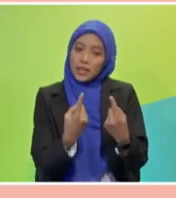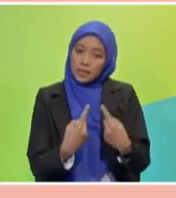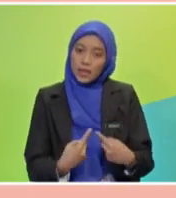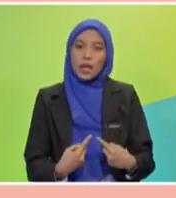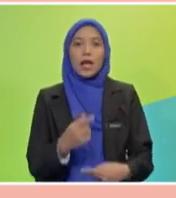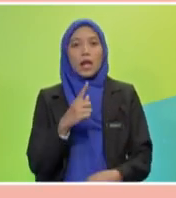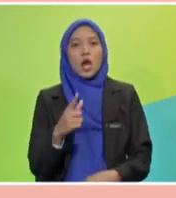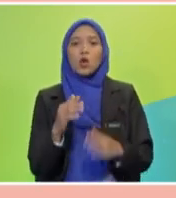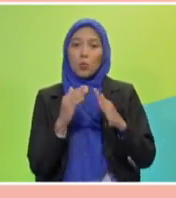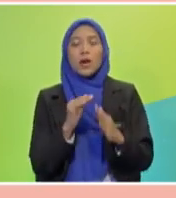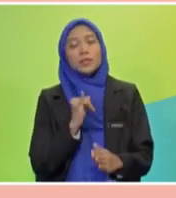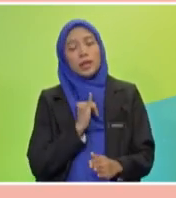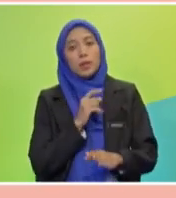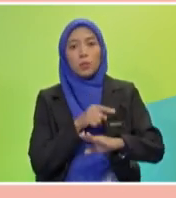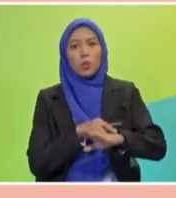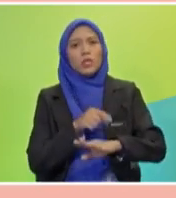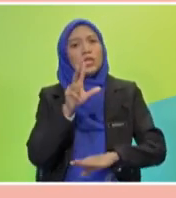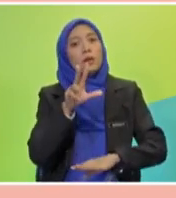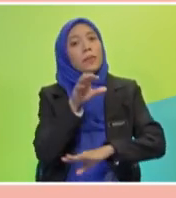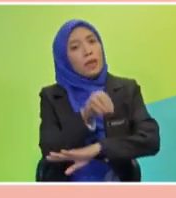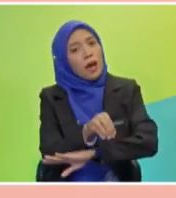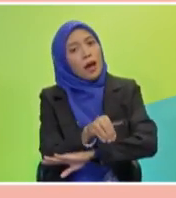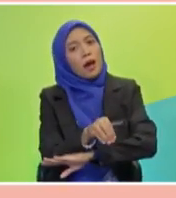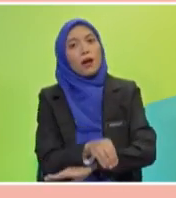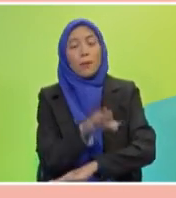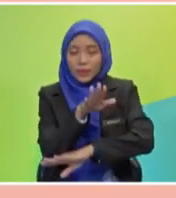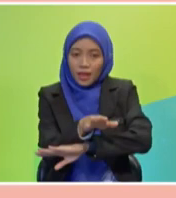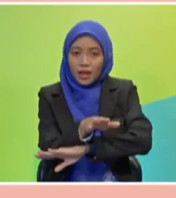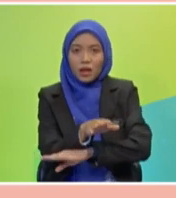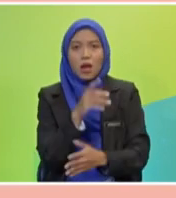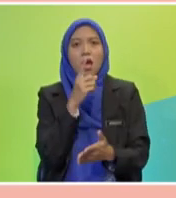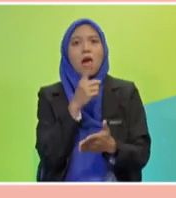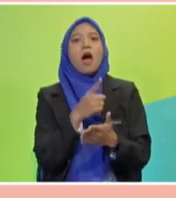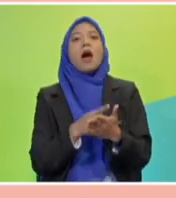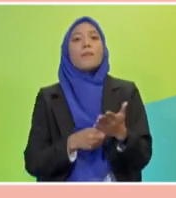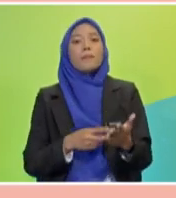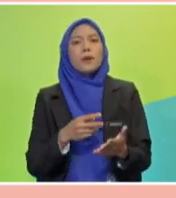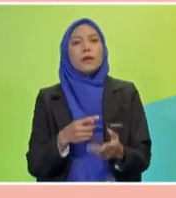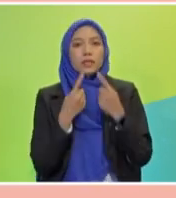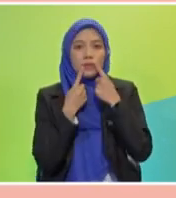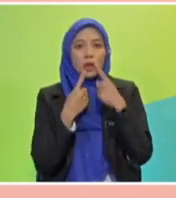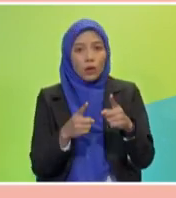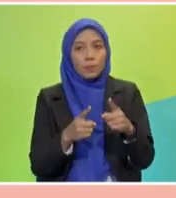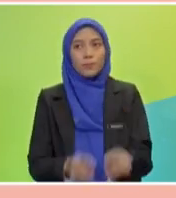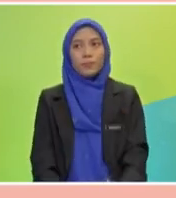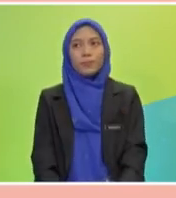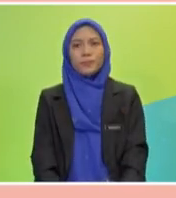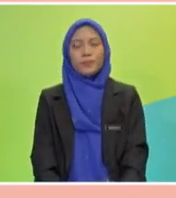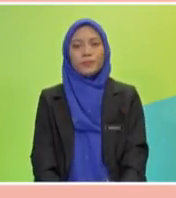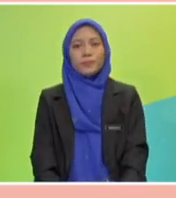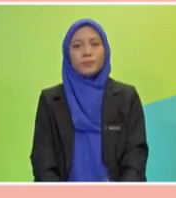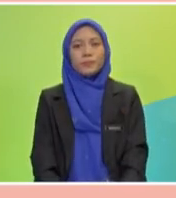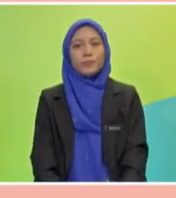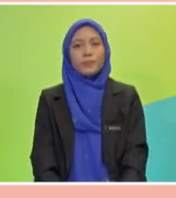saya pada pukul 3 petang." Apa respons Amira? Cuba Amira baca respons Amira tu. Okey, Amira